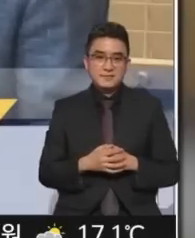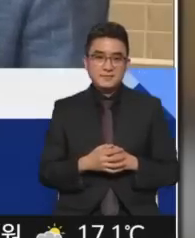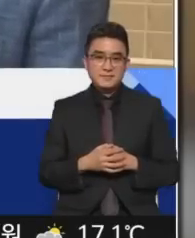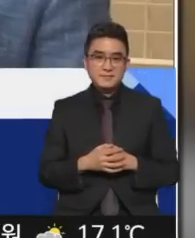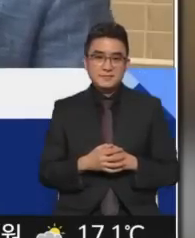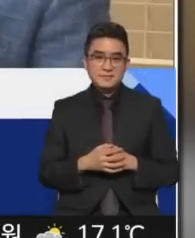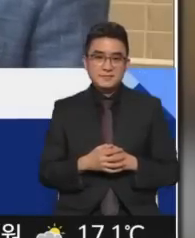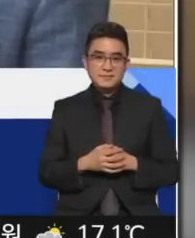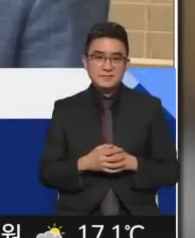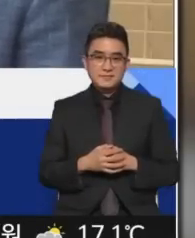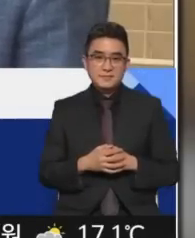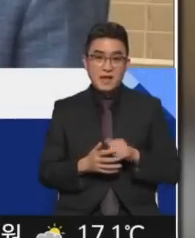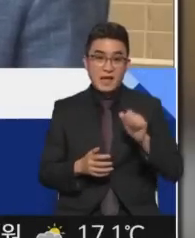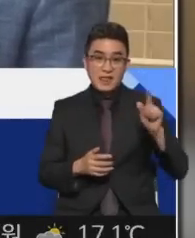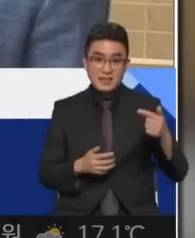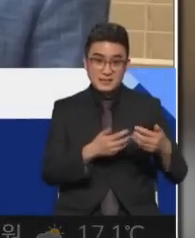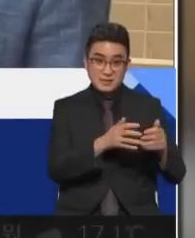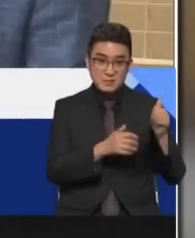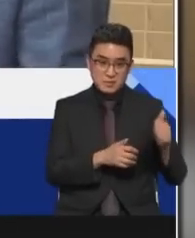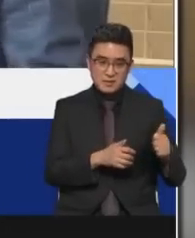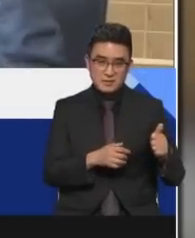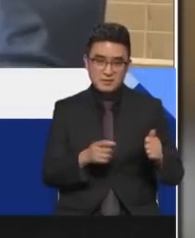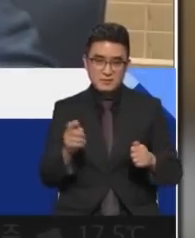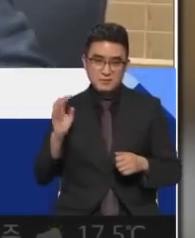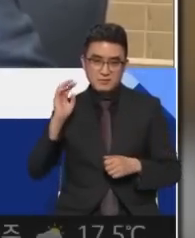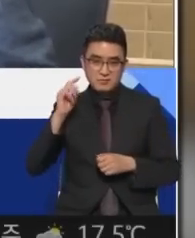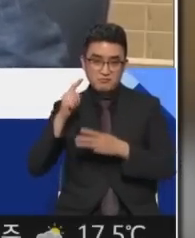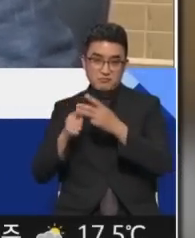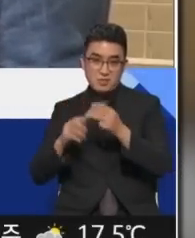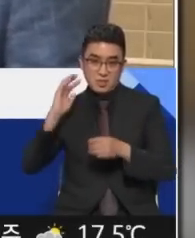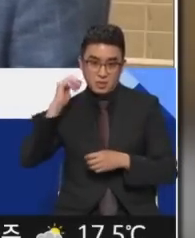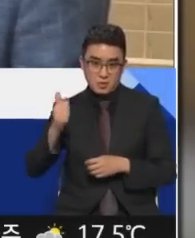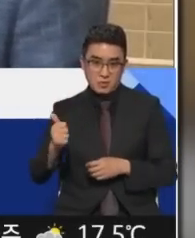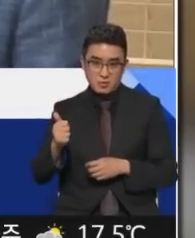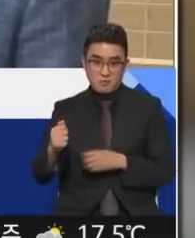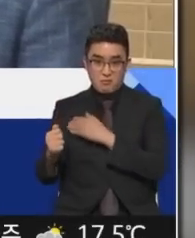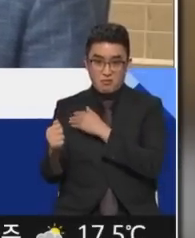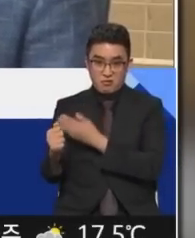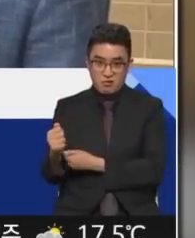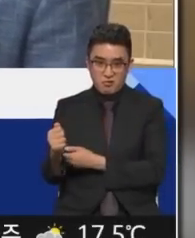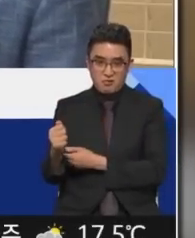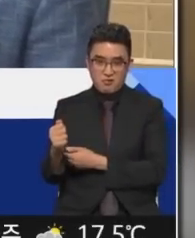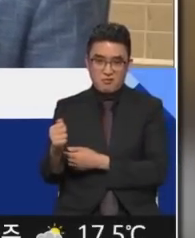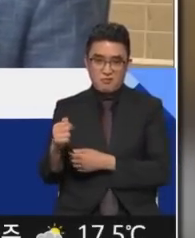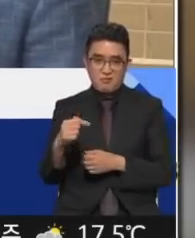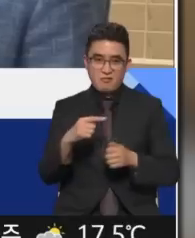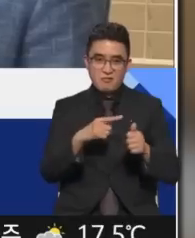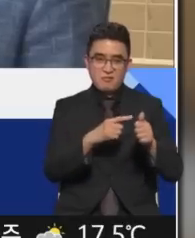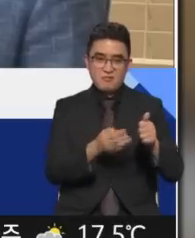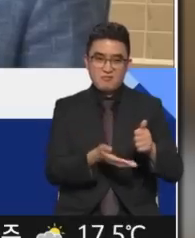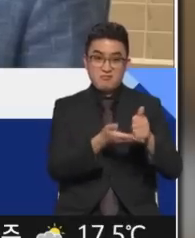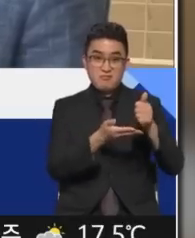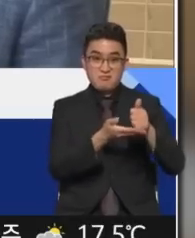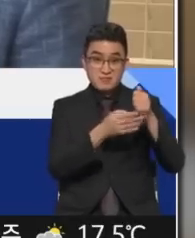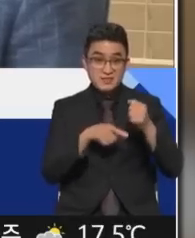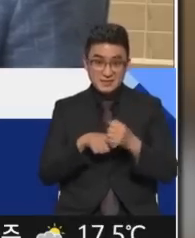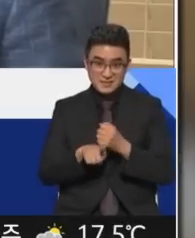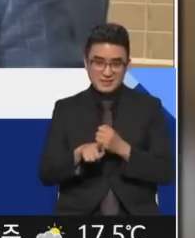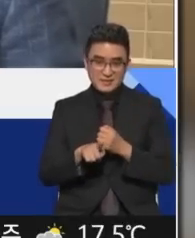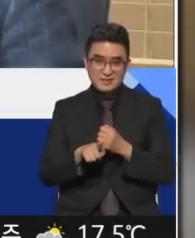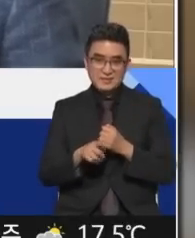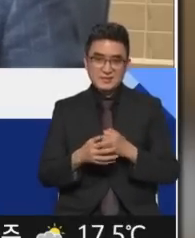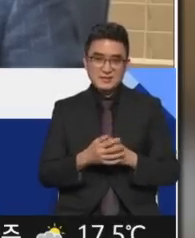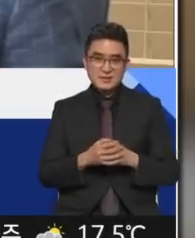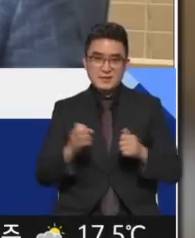한동훈 장관이 결국 그거 아니에요? 윤석열 대통령의 권력으로 지금 빗보고 있는 거 아닙니까? 예? 네. 그러니까 발광체가